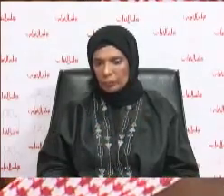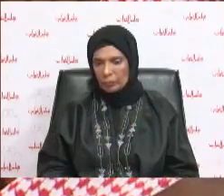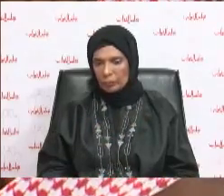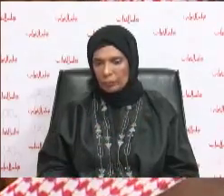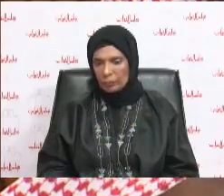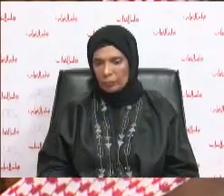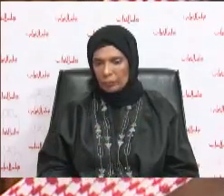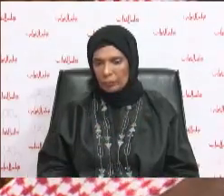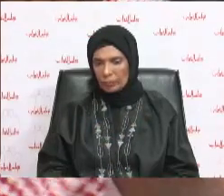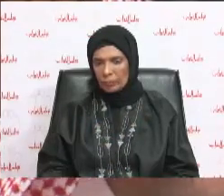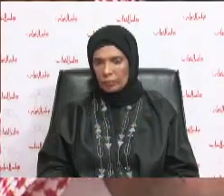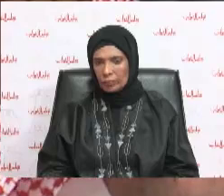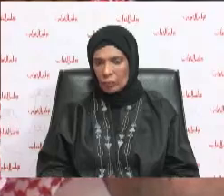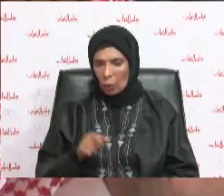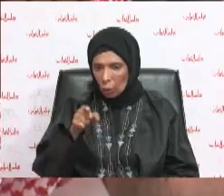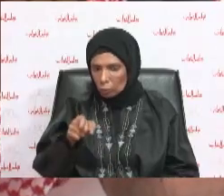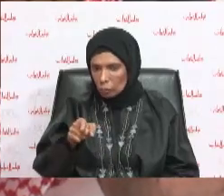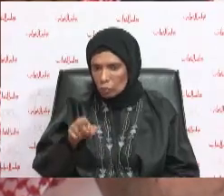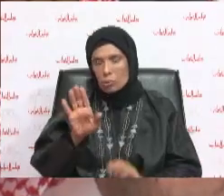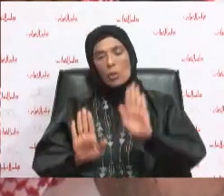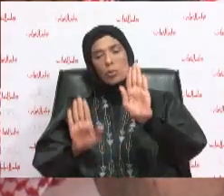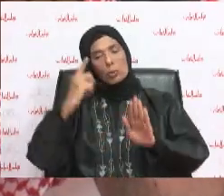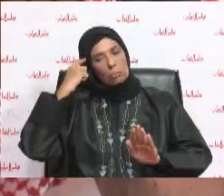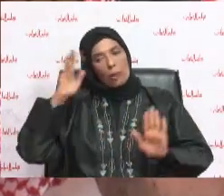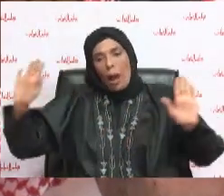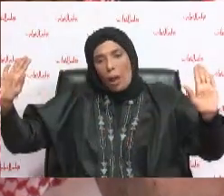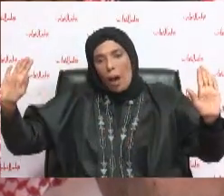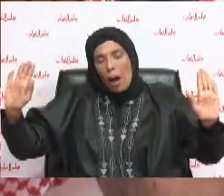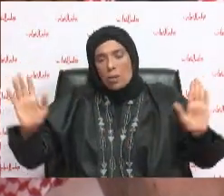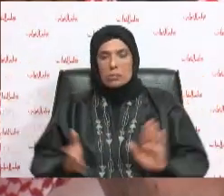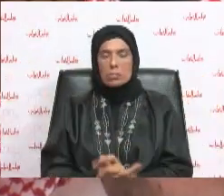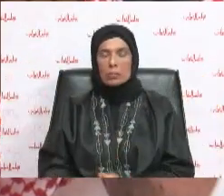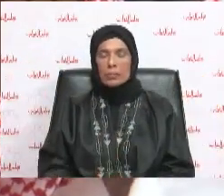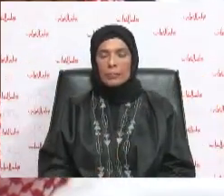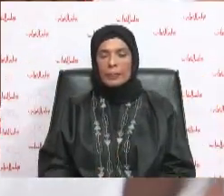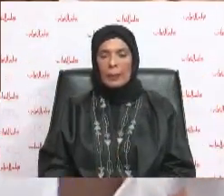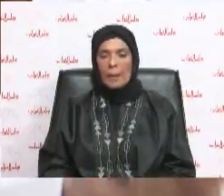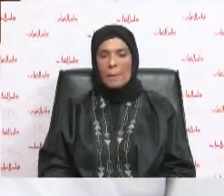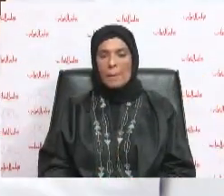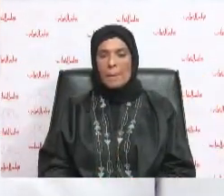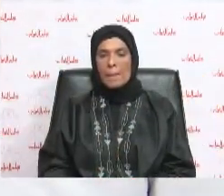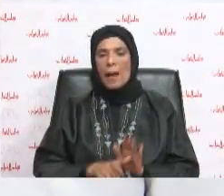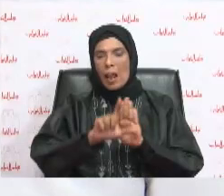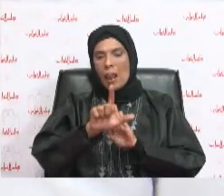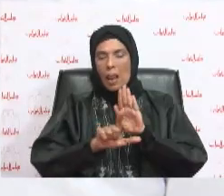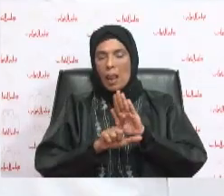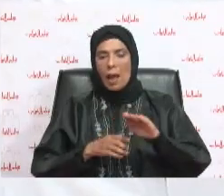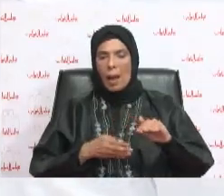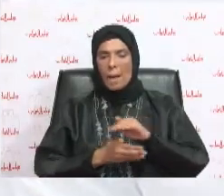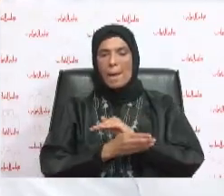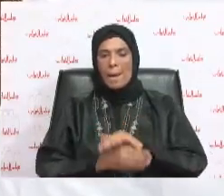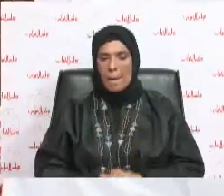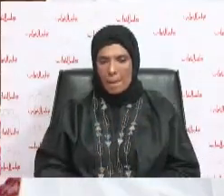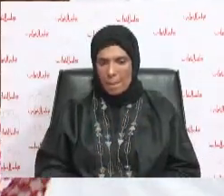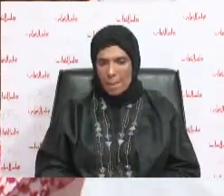كلام وزير المجلسين، أنتوا اللي صوتوا، أنتوا الأصحاب القرار. هاك بيجيكم لائحة داخلية ومعظمكم